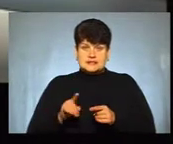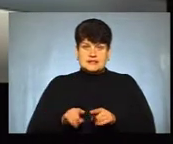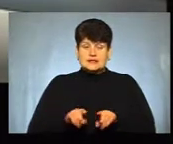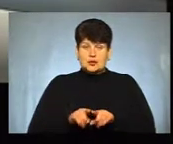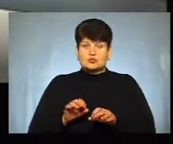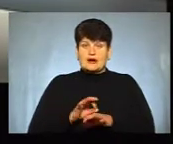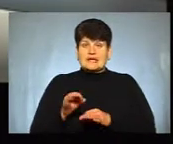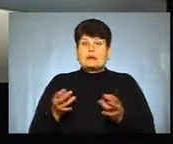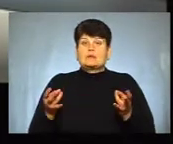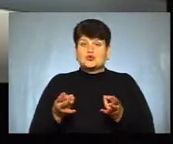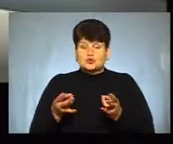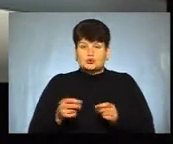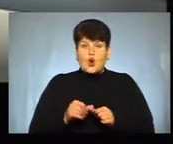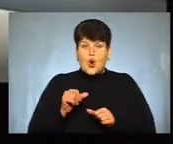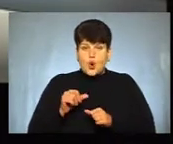який потребує